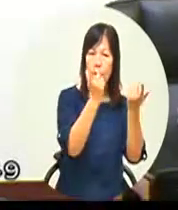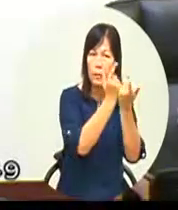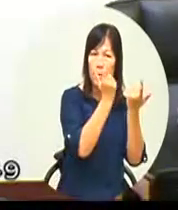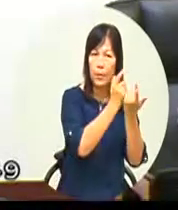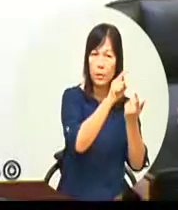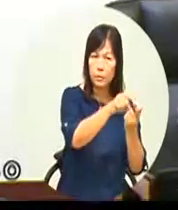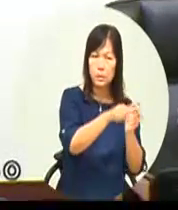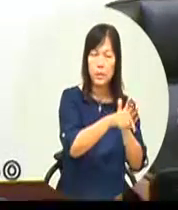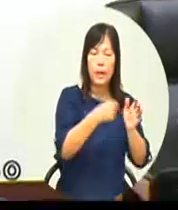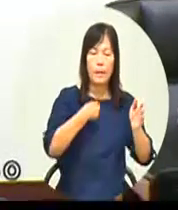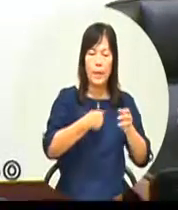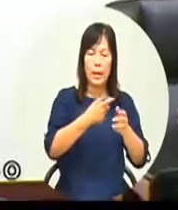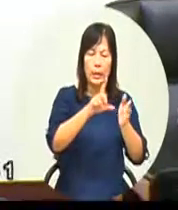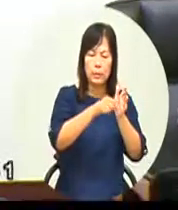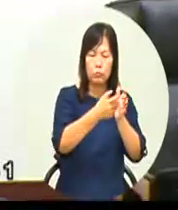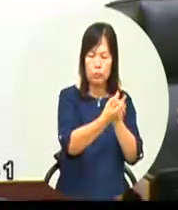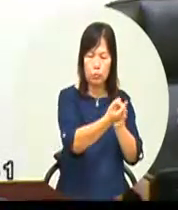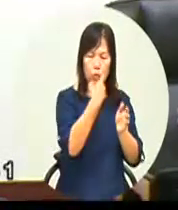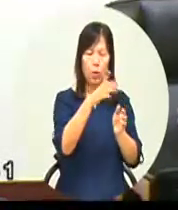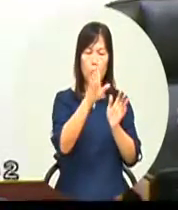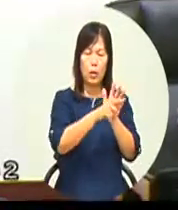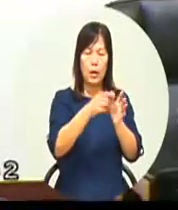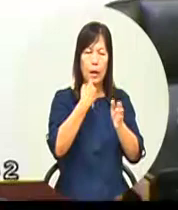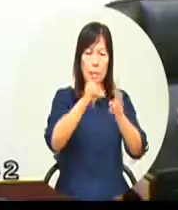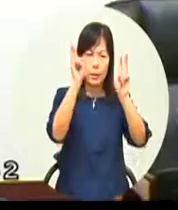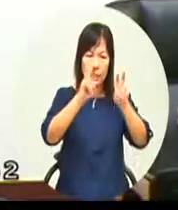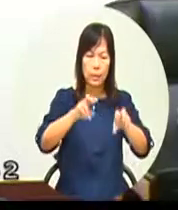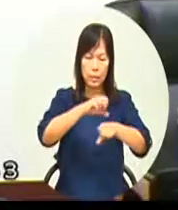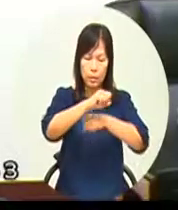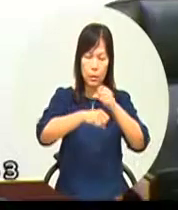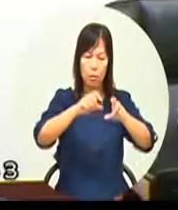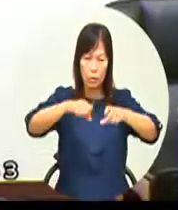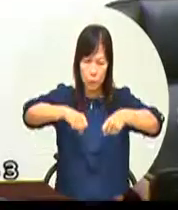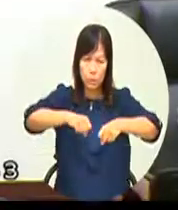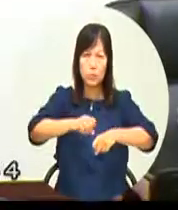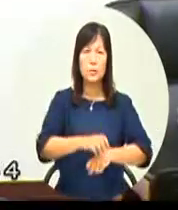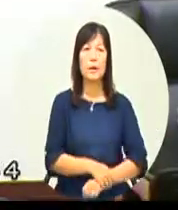我们再早一点它是讲电动机车，那这些